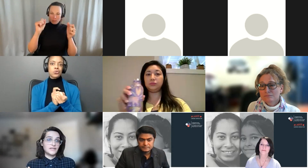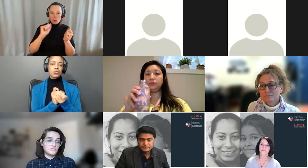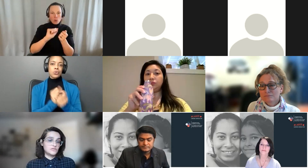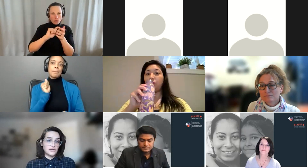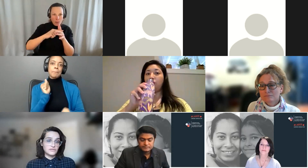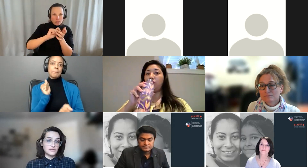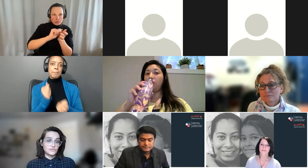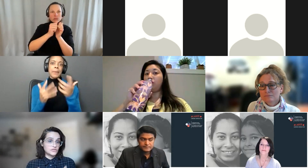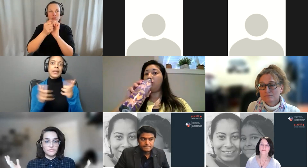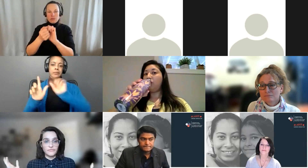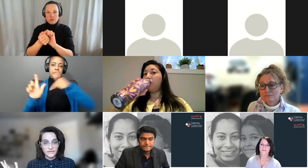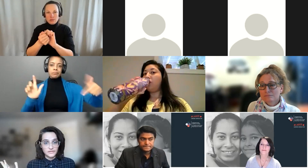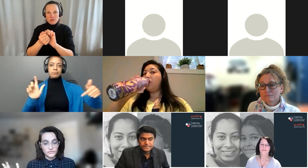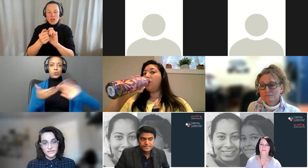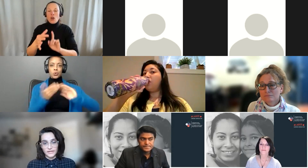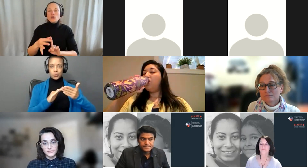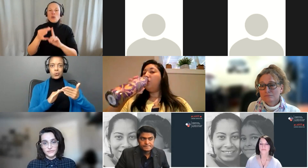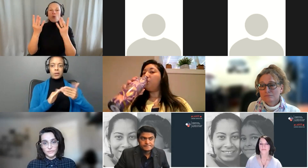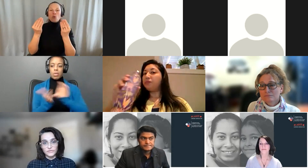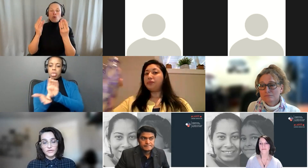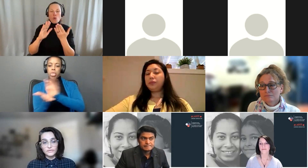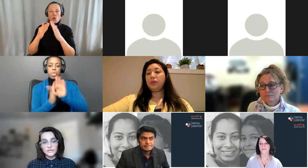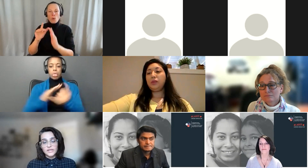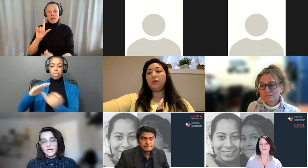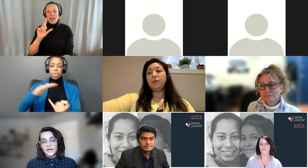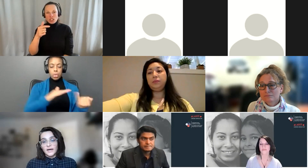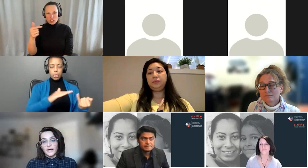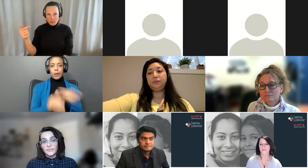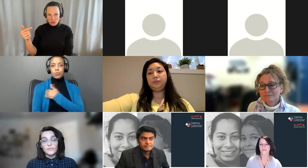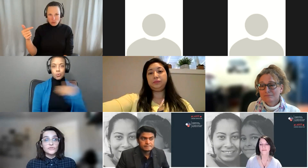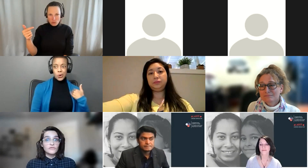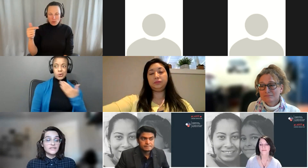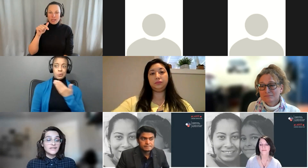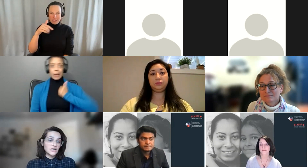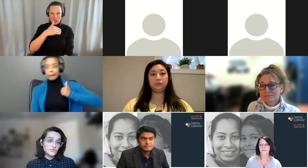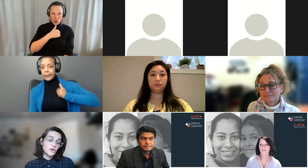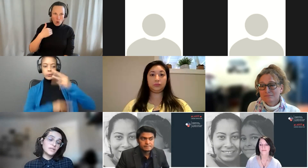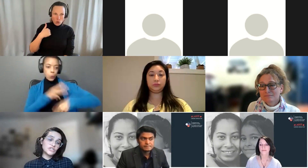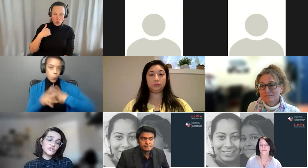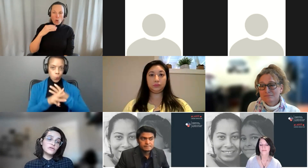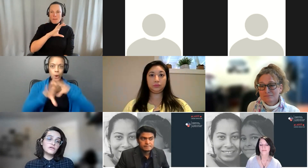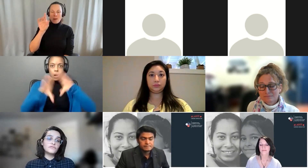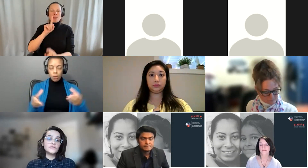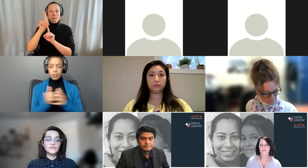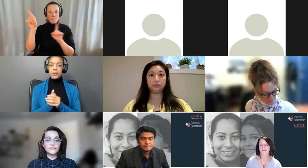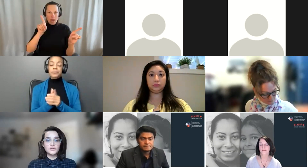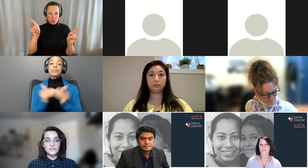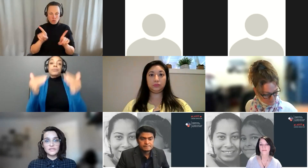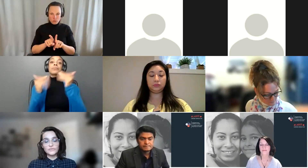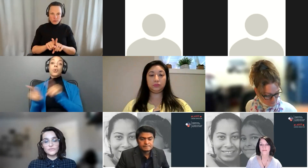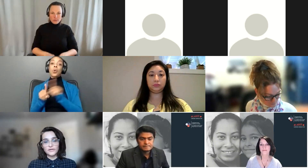surtout dans les communautés LGBTQ à Toronto et partout au Canada. Je suis aussi impliqué dans